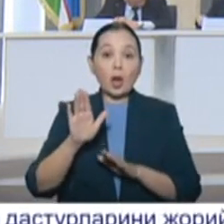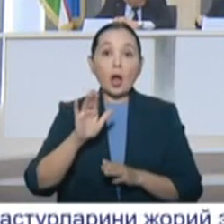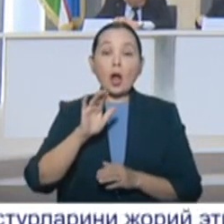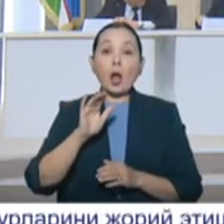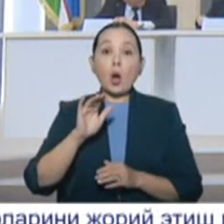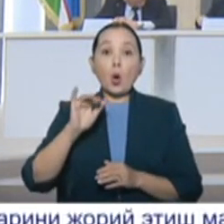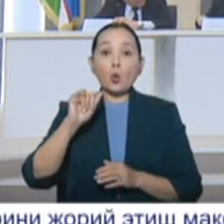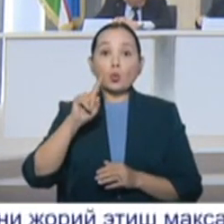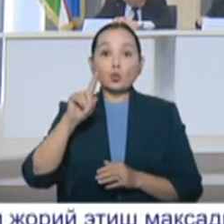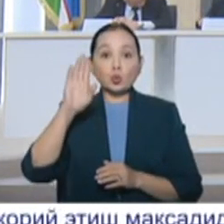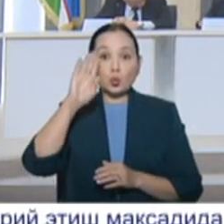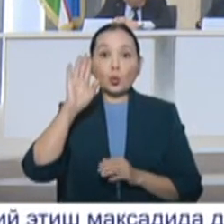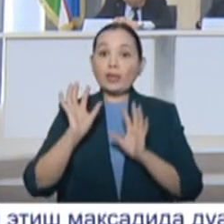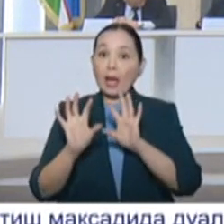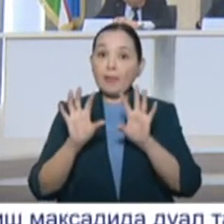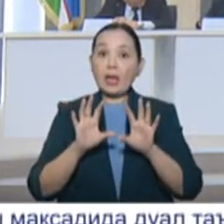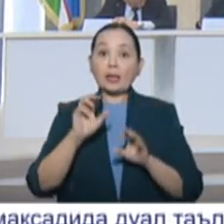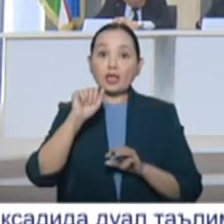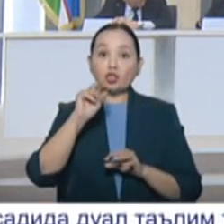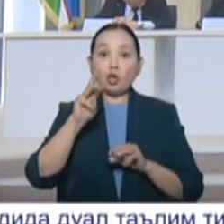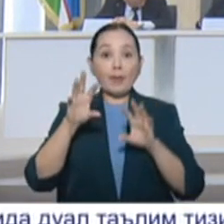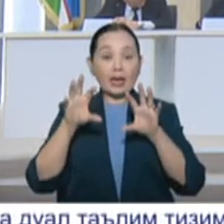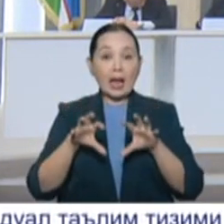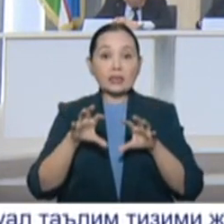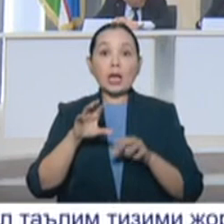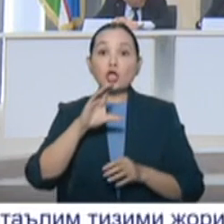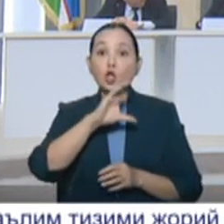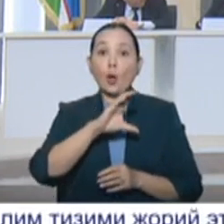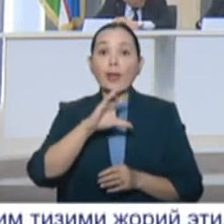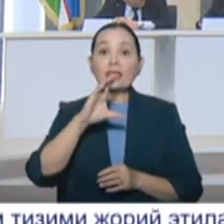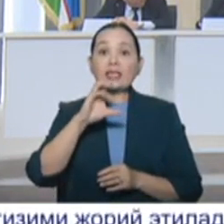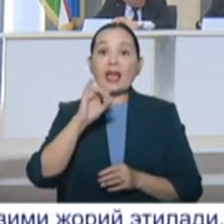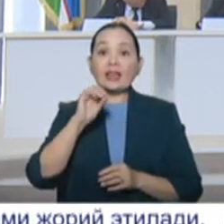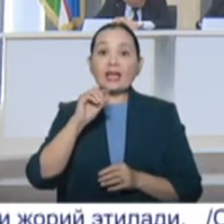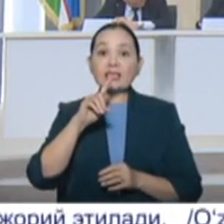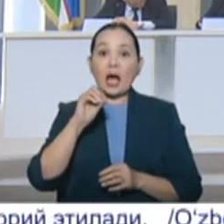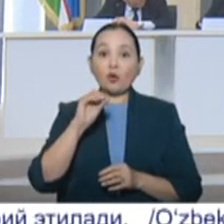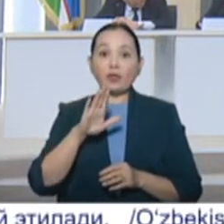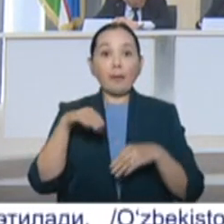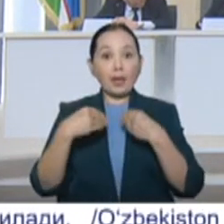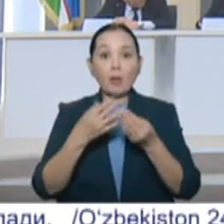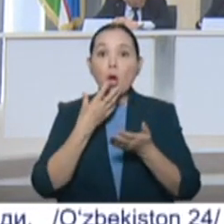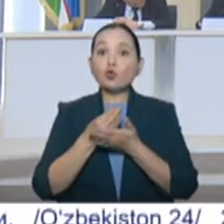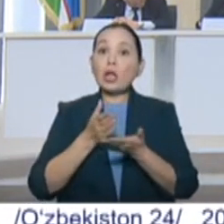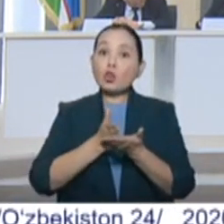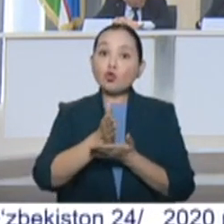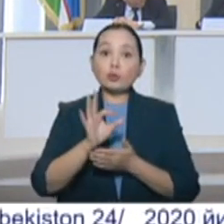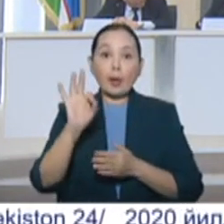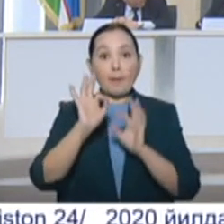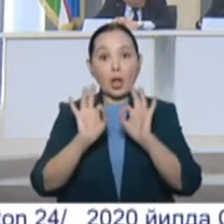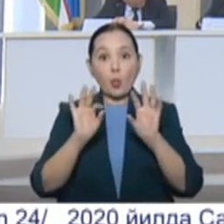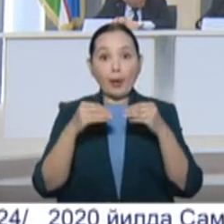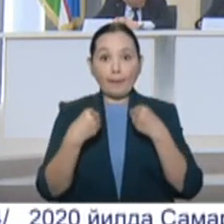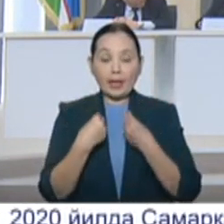ta'minot aksioner jamiyati boshqaruv raisi Sohibaka Saifnazarovga beramiz. O'zlarini yo'nalishlari bo'yicha ma'lumotlar beradi. Marhamat.